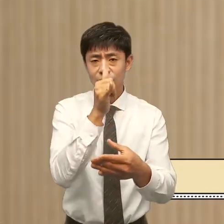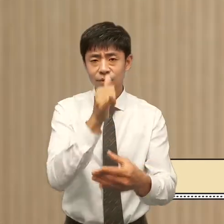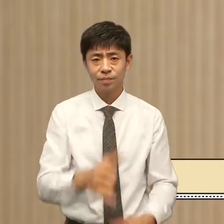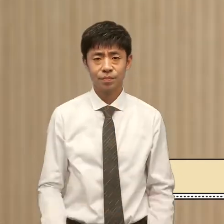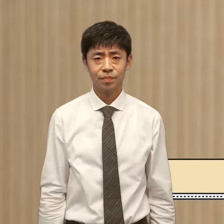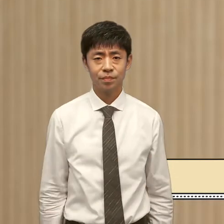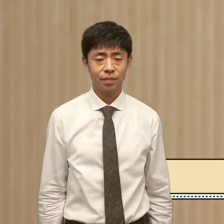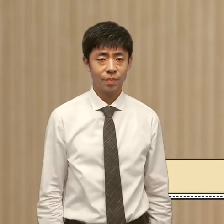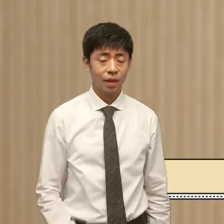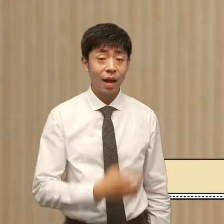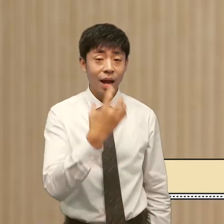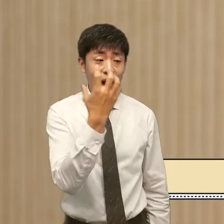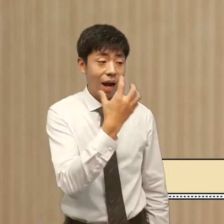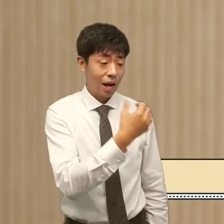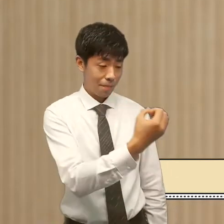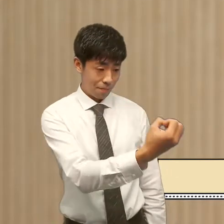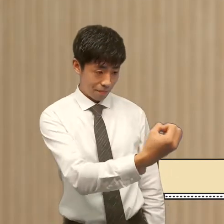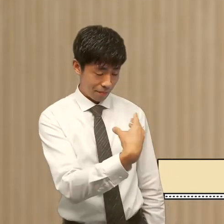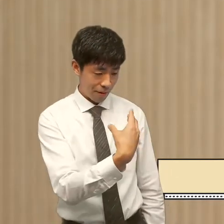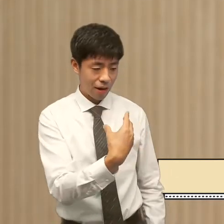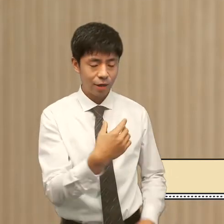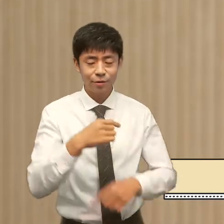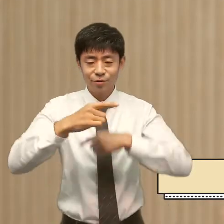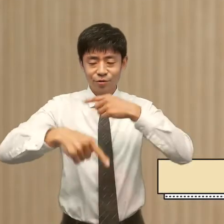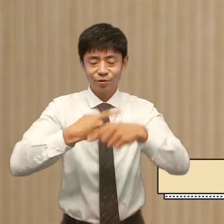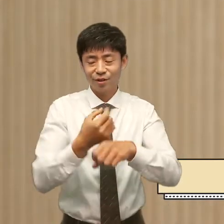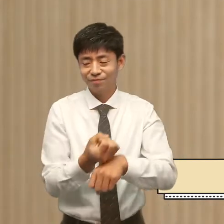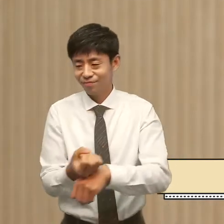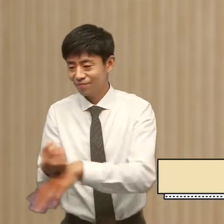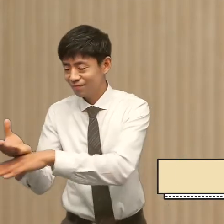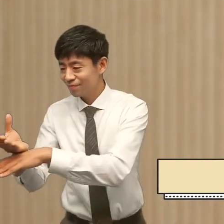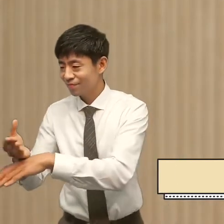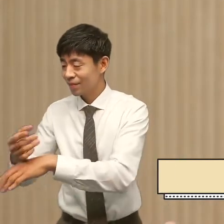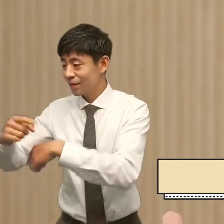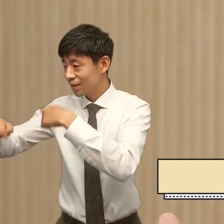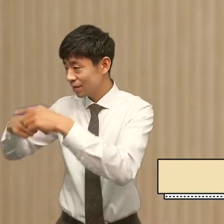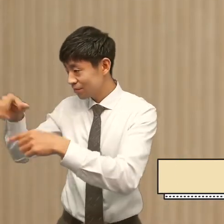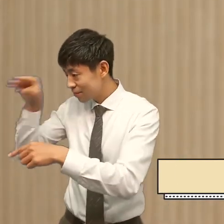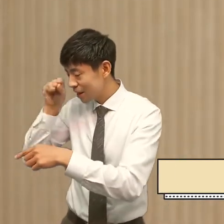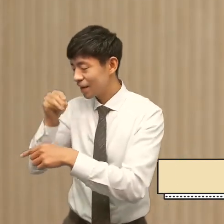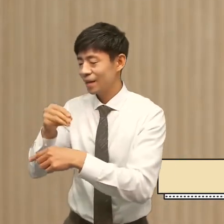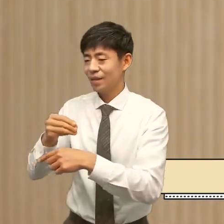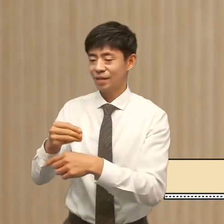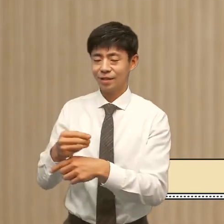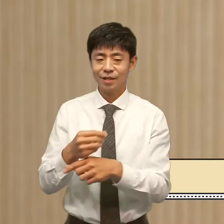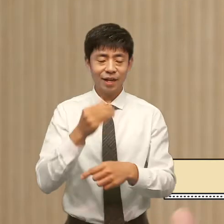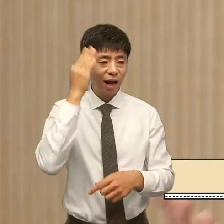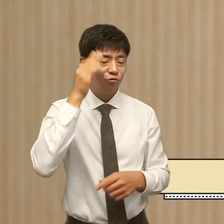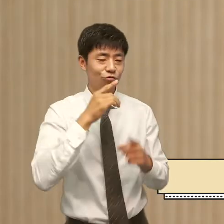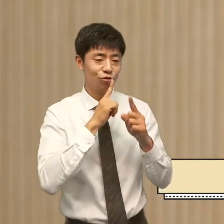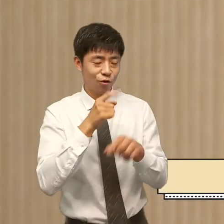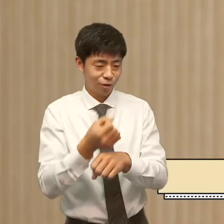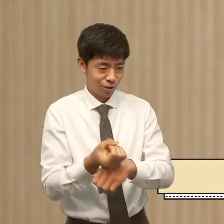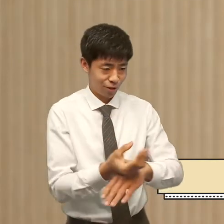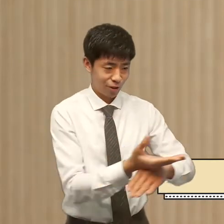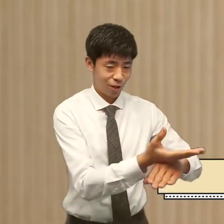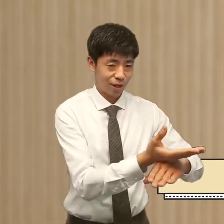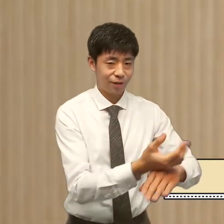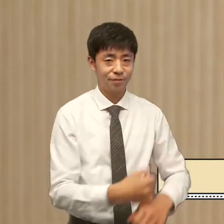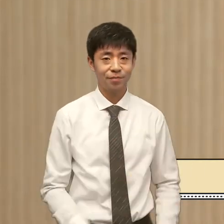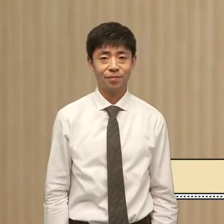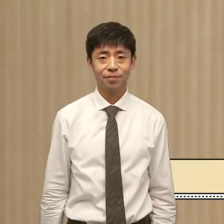있습니다. 중개사님의 내용을 수어로 전달해주고 이 농인분의 수화를 한국어로